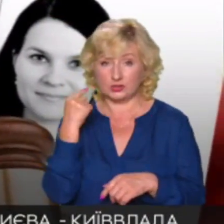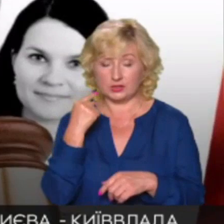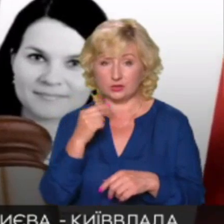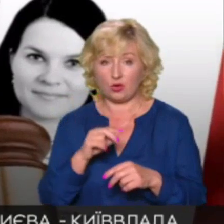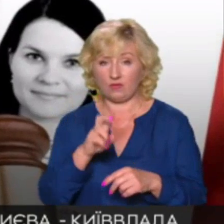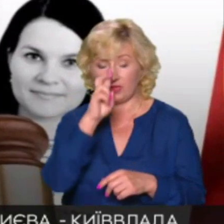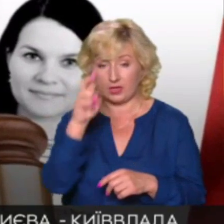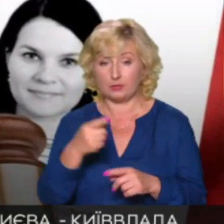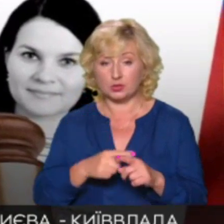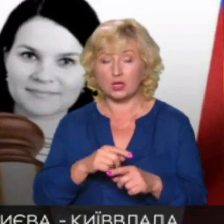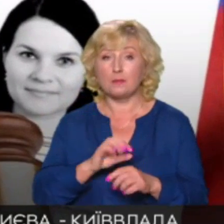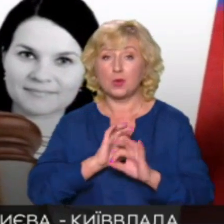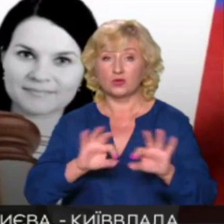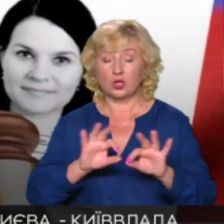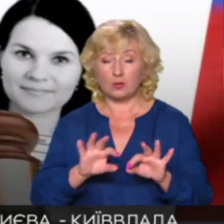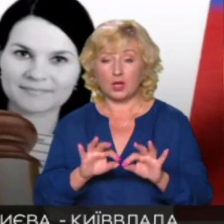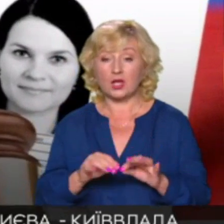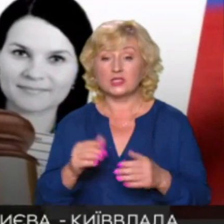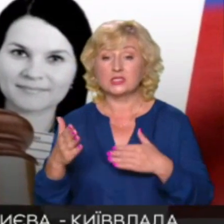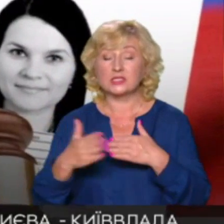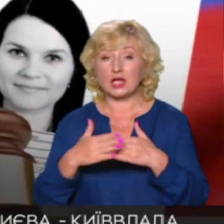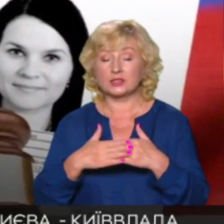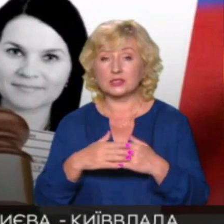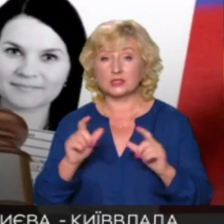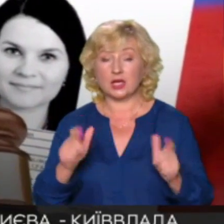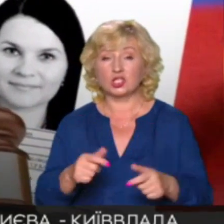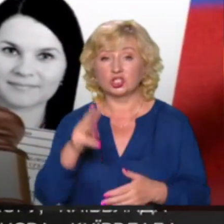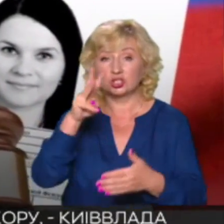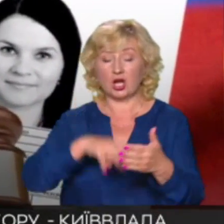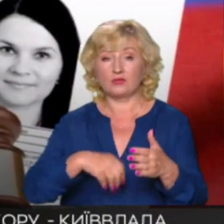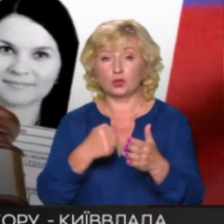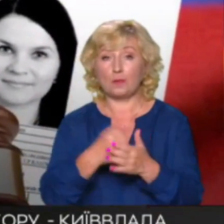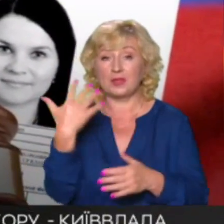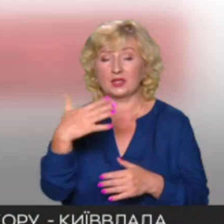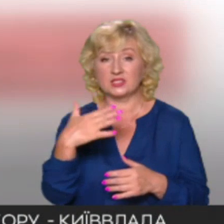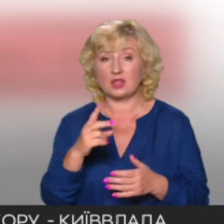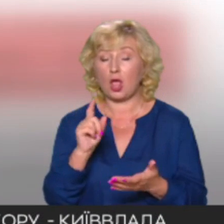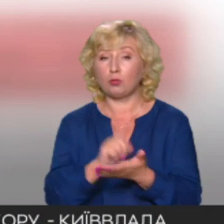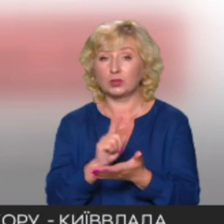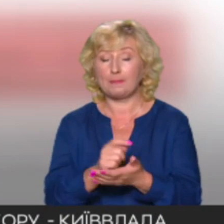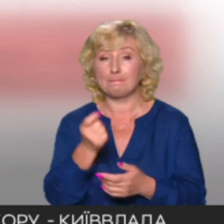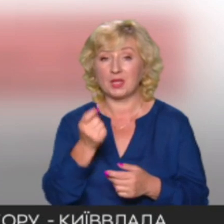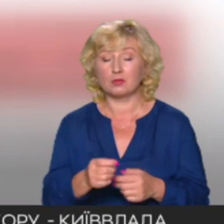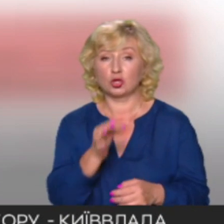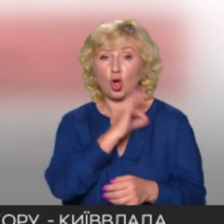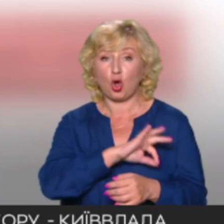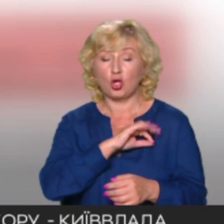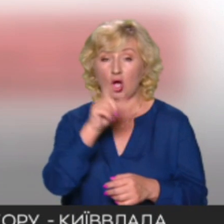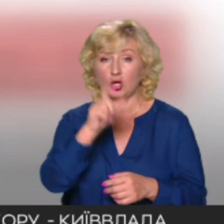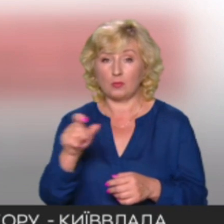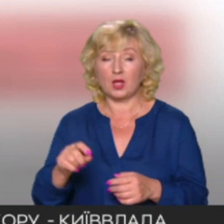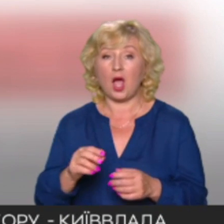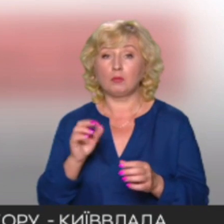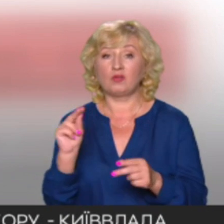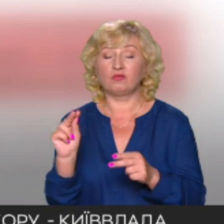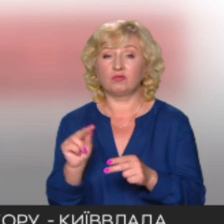це повідомляє Радіо Свобода. Санкція статті передбачає штраф до 50 неоподаткованих мінімумів доходів громадян або виправні